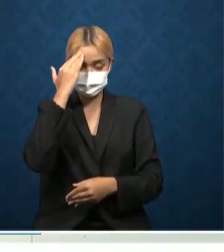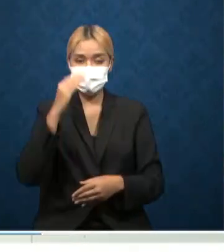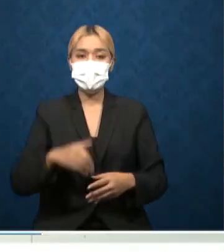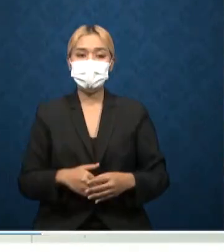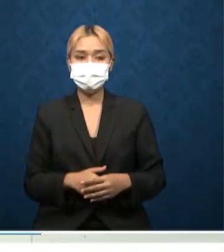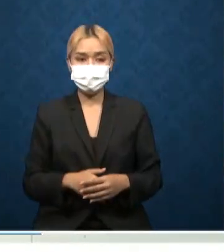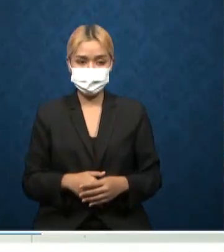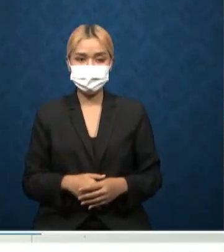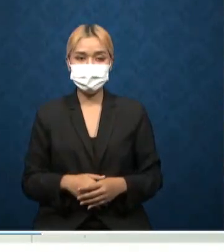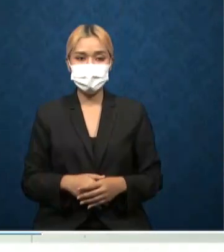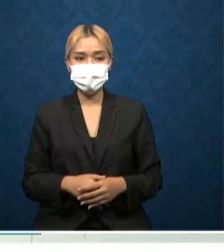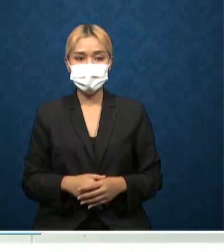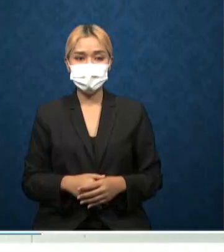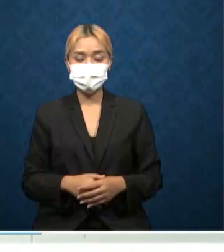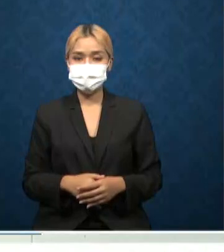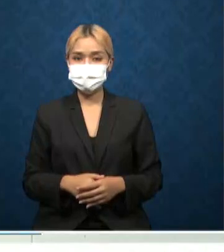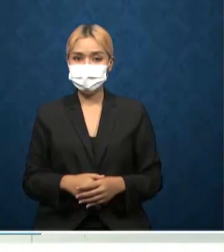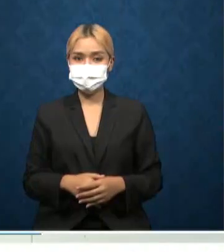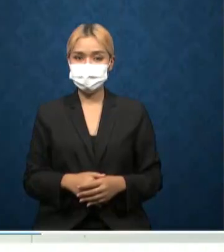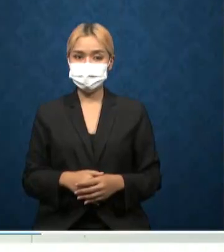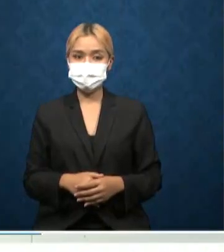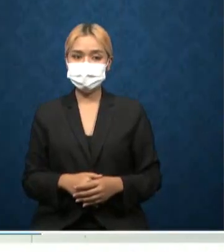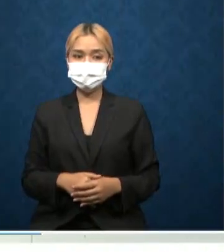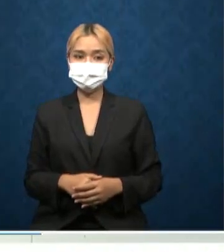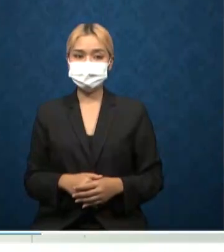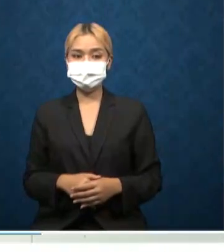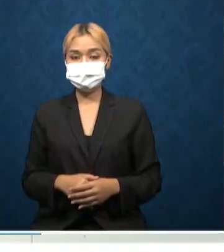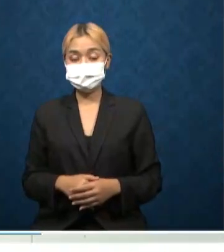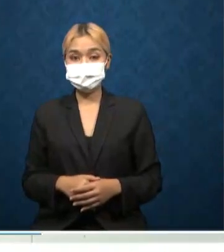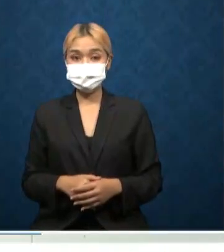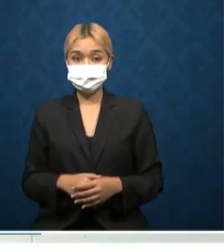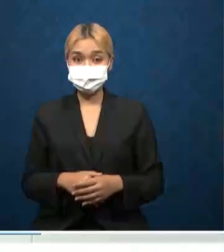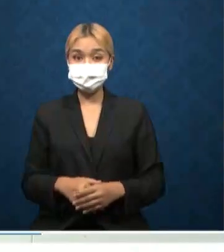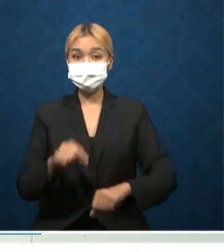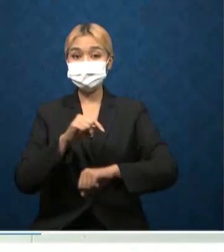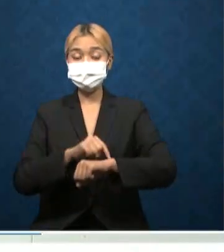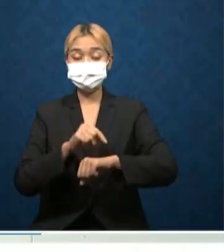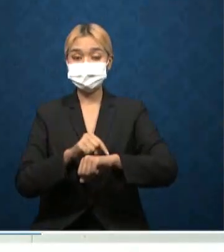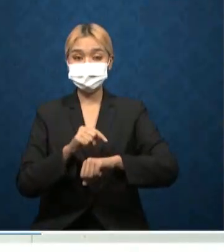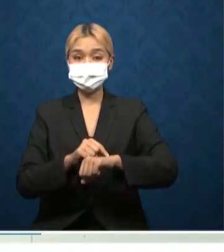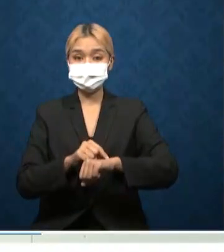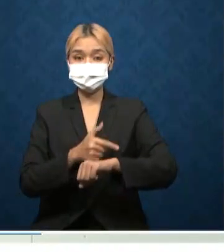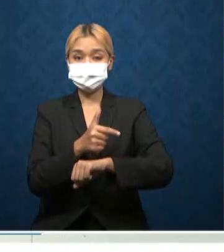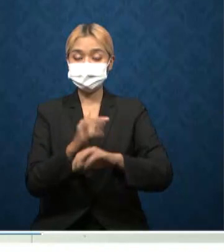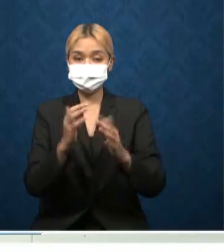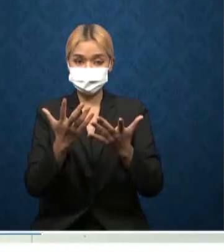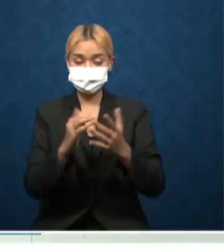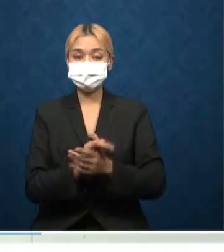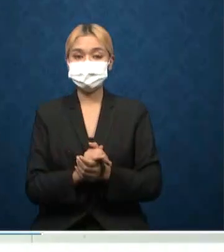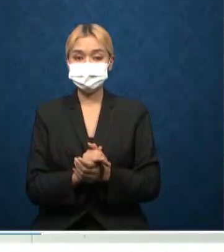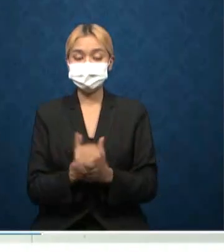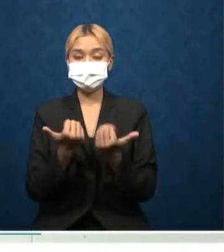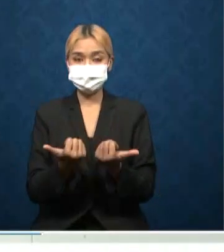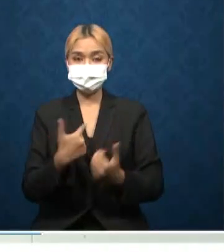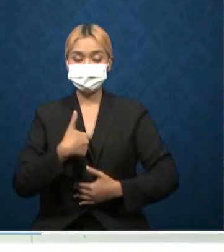สมาชิกผู้ทรงเกียรติทุกท่านแล้วเพื่อไม่ให้เป็นการเสียเวลาแห่งสภาแห่งนี้กระผม